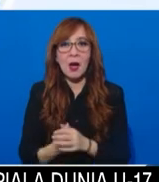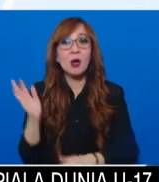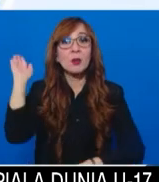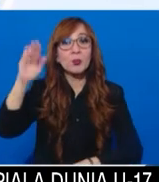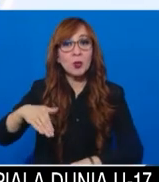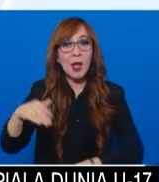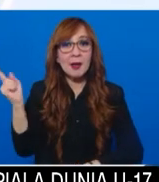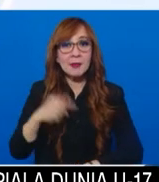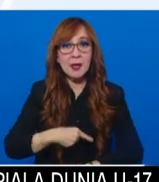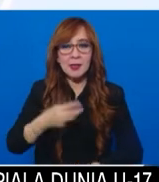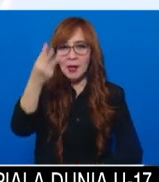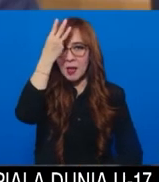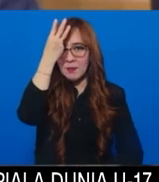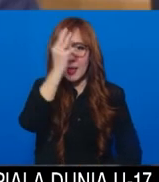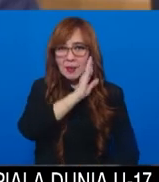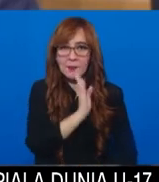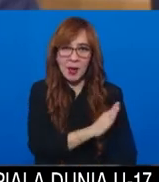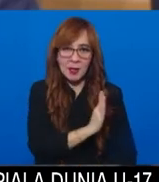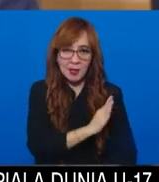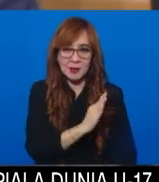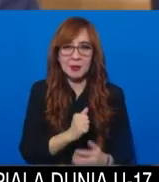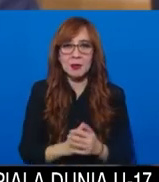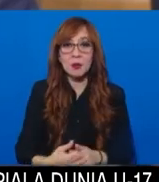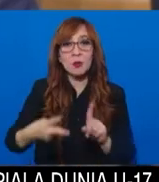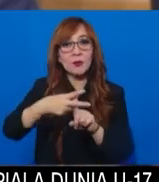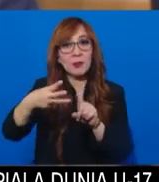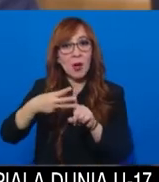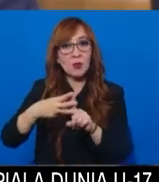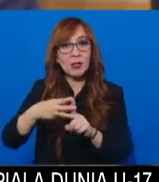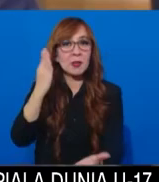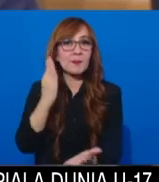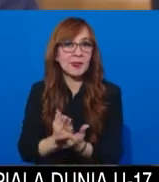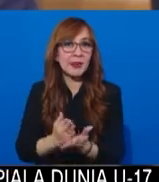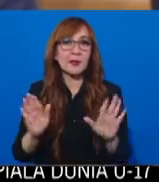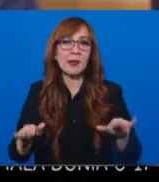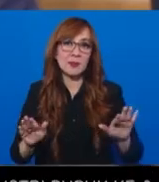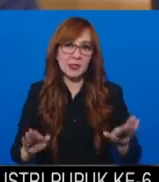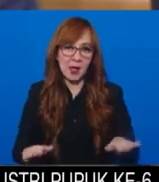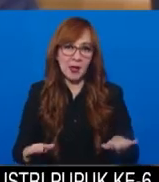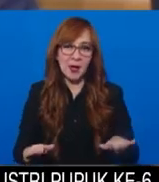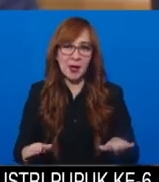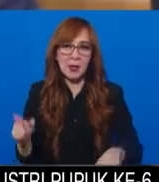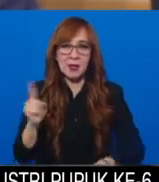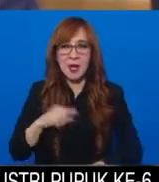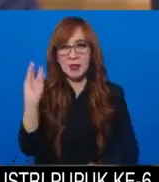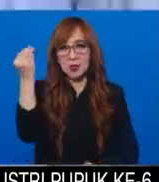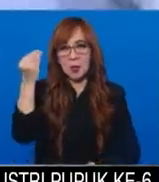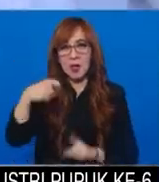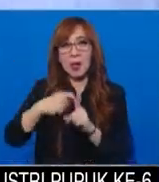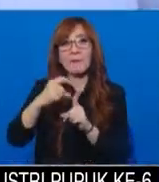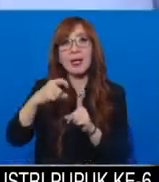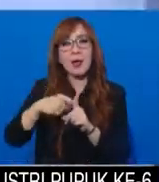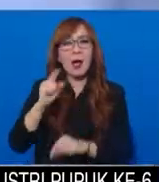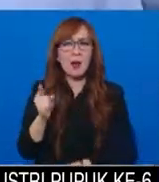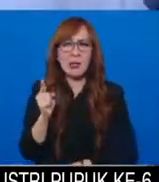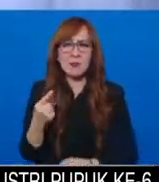ke Kalimantan Barat. Firly Bahuri diberhentikan sementara dari jabatan Ketua KPK karena menjadi tersangka